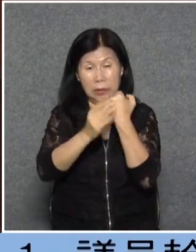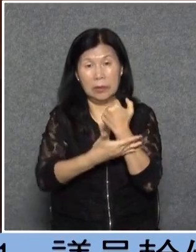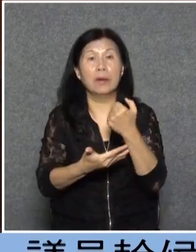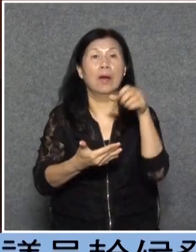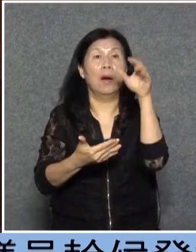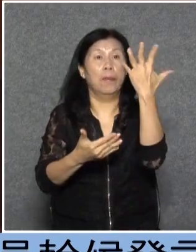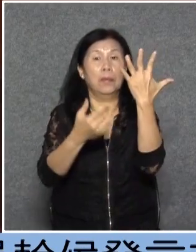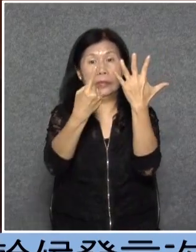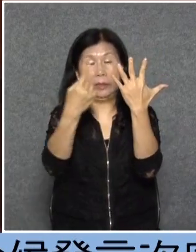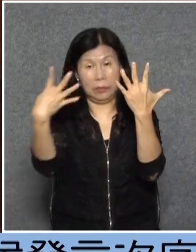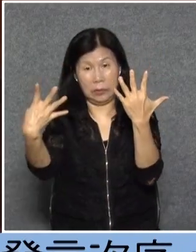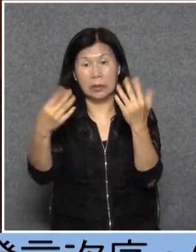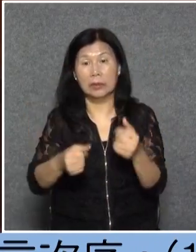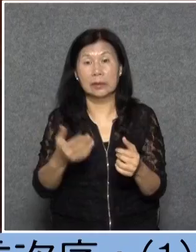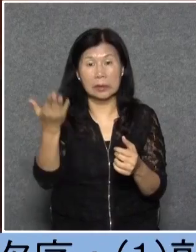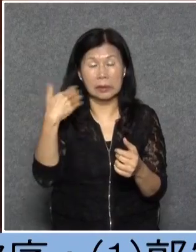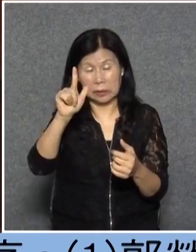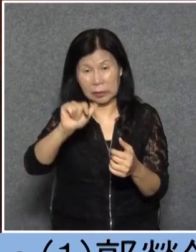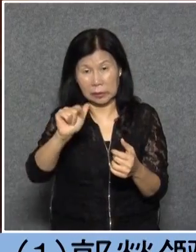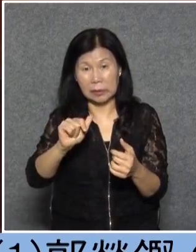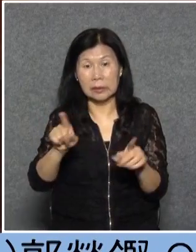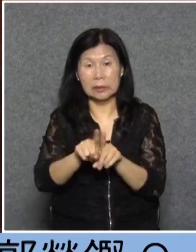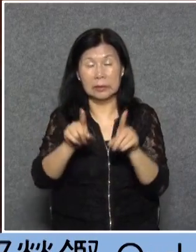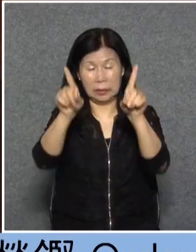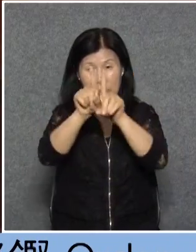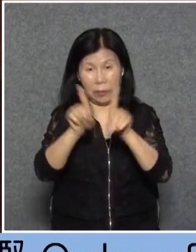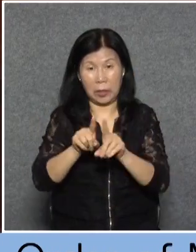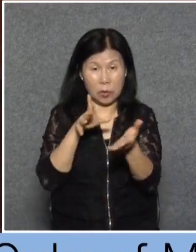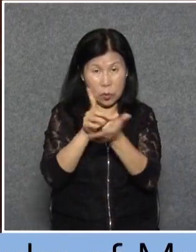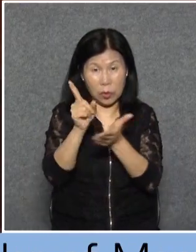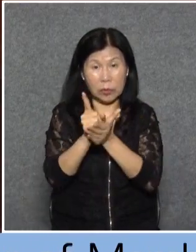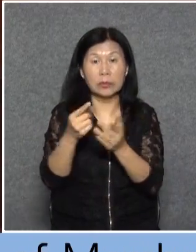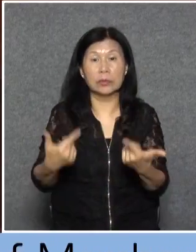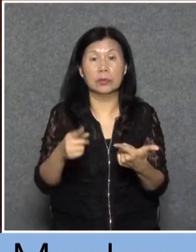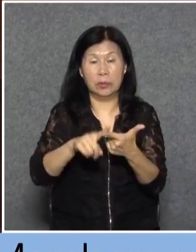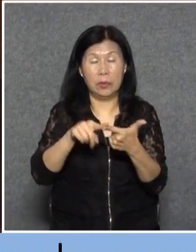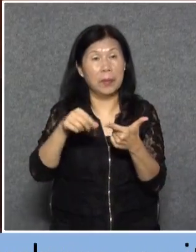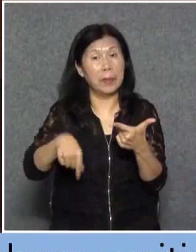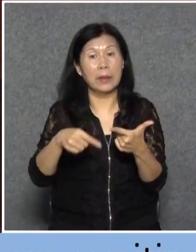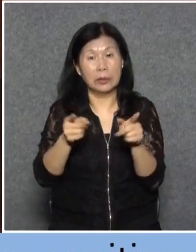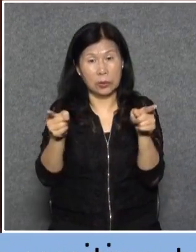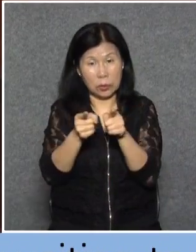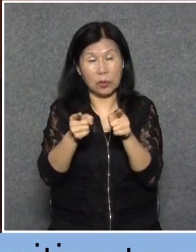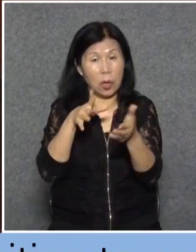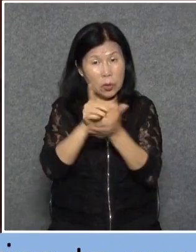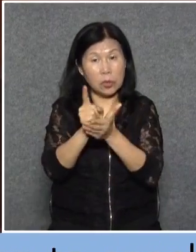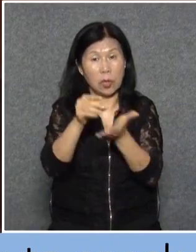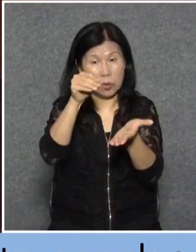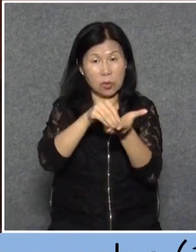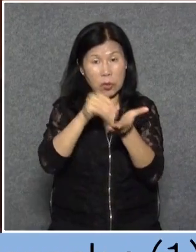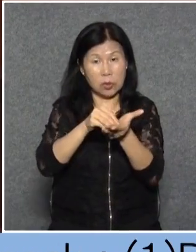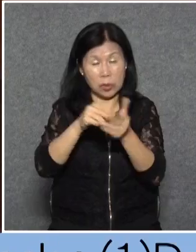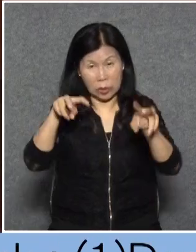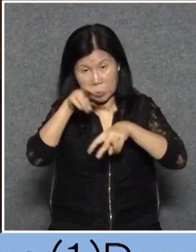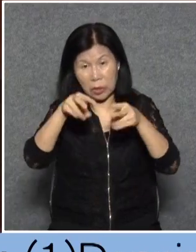514章，就係就原案授予標準專利同埋短期專利嘅實質審查